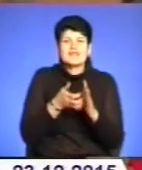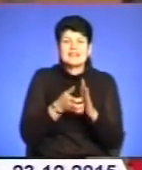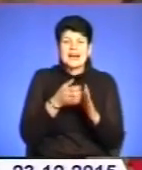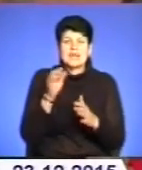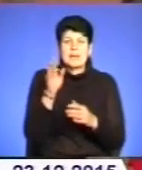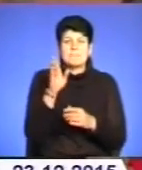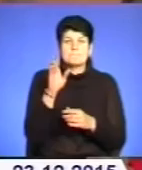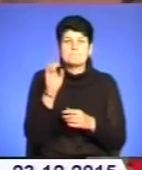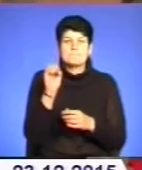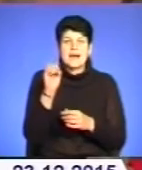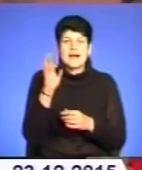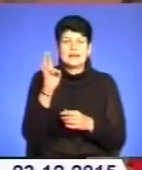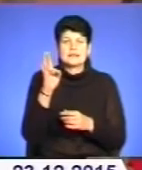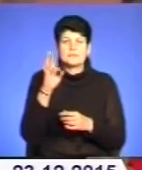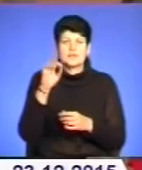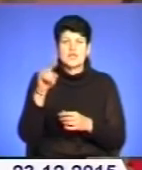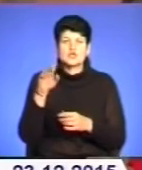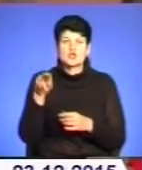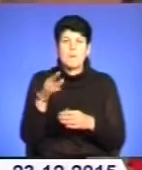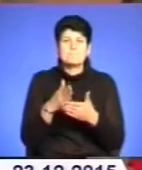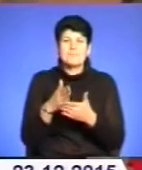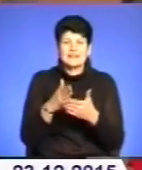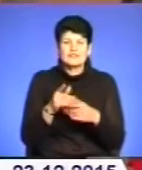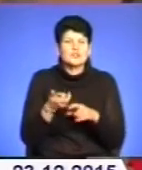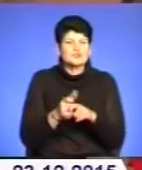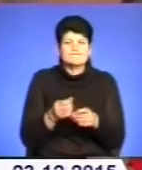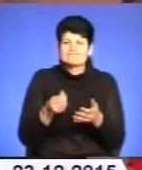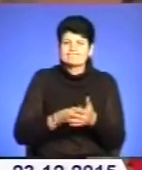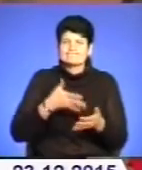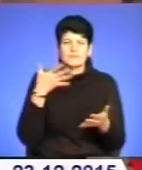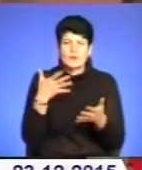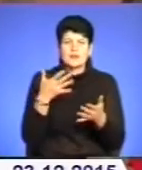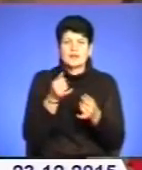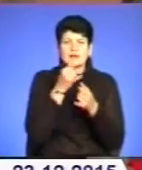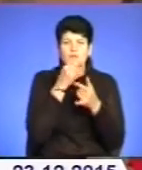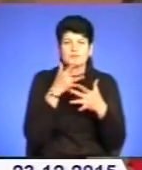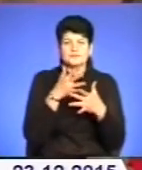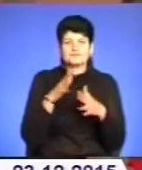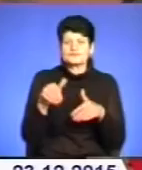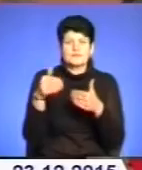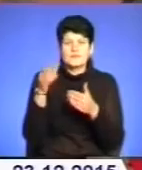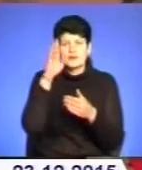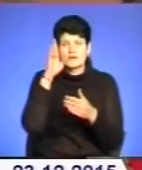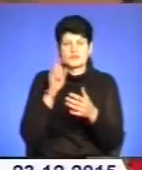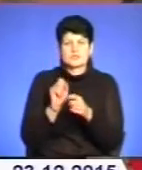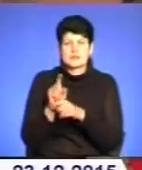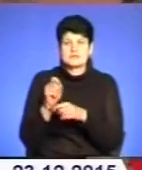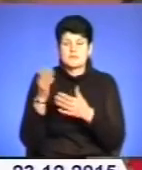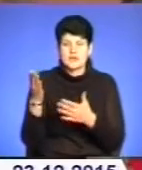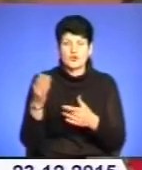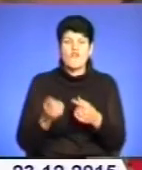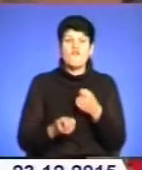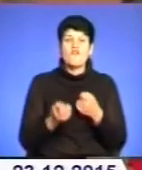Вони досить вартісні і вони не видаються їм по державному забезпеченню. От і тому